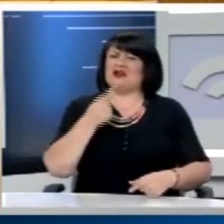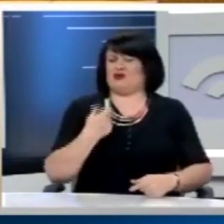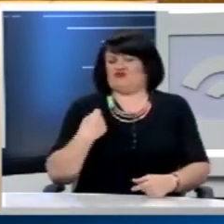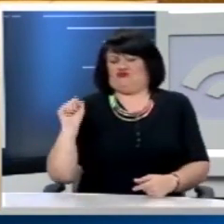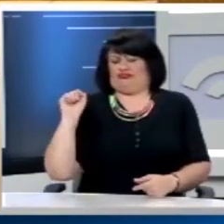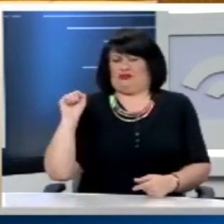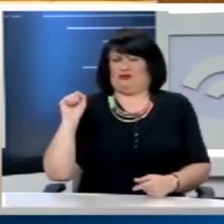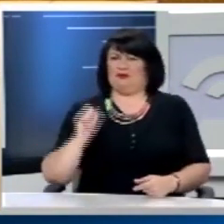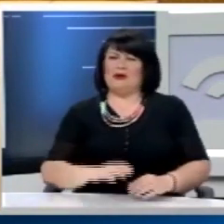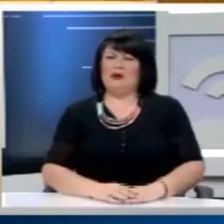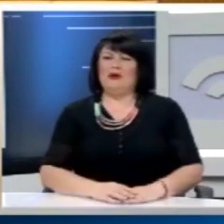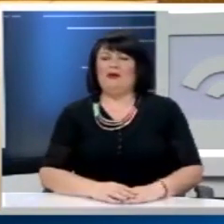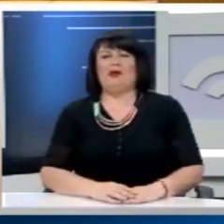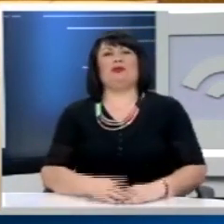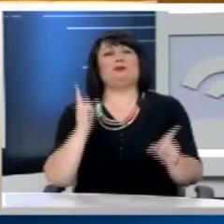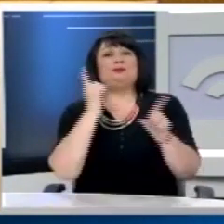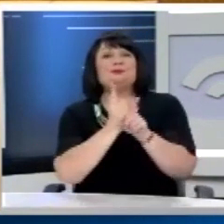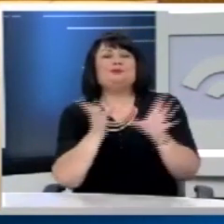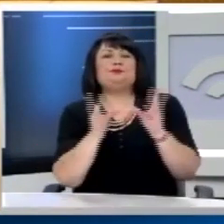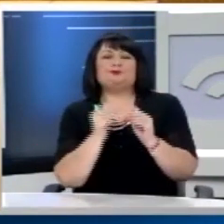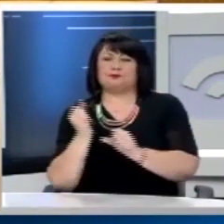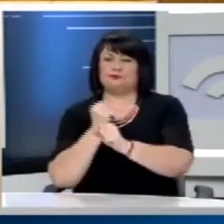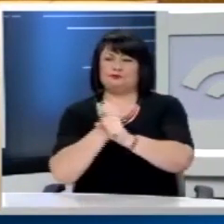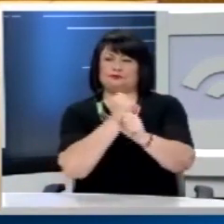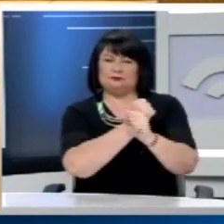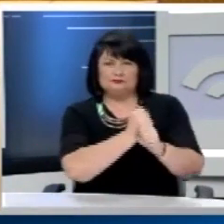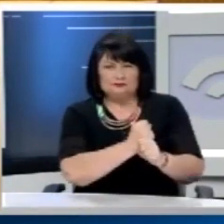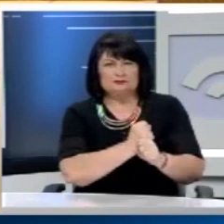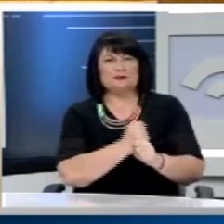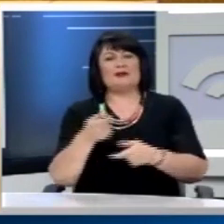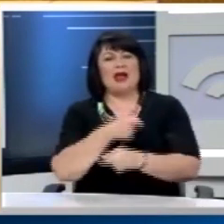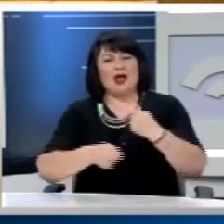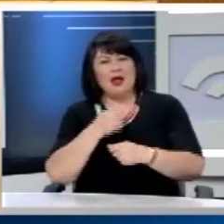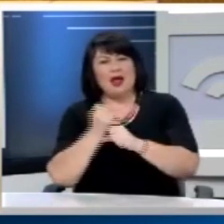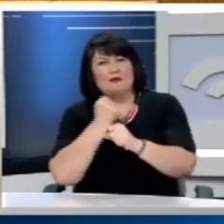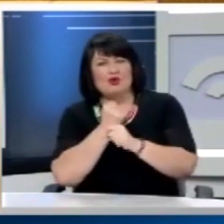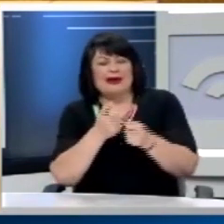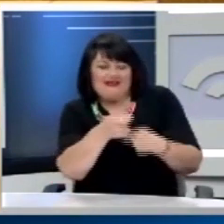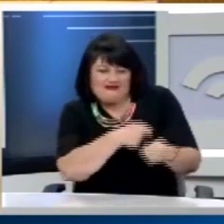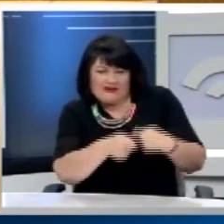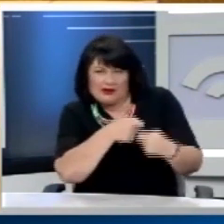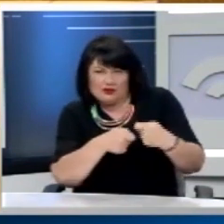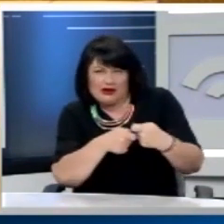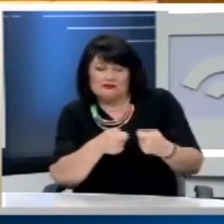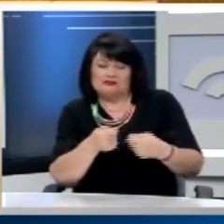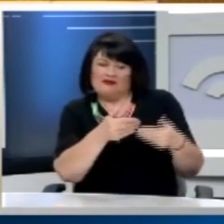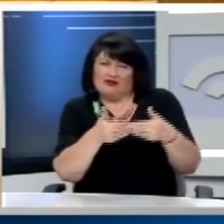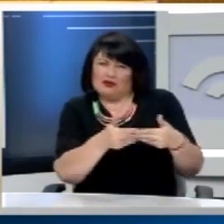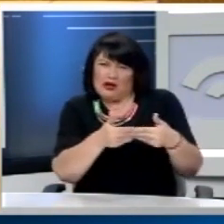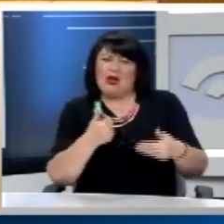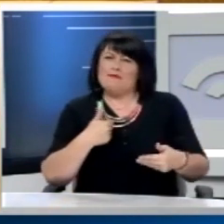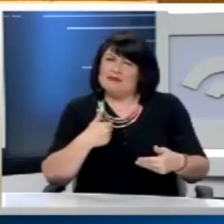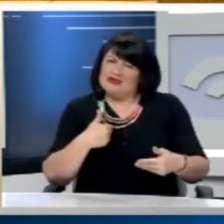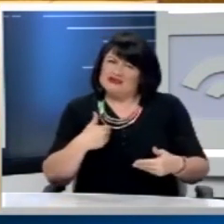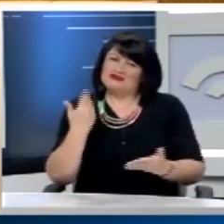απορρίψει. Ιδιαίτερα για τους επαγγελματίες, βιοτέχνες και εμπόρους, το ΚΚΕ θα απαιτήσει την